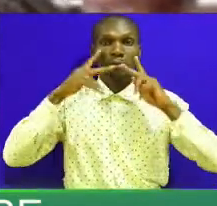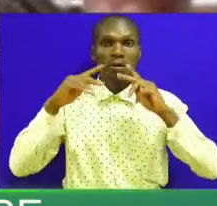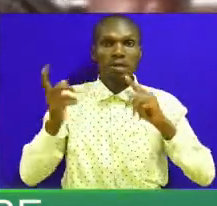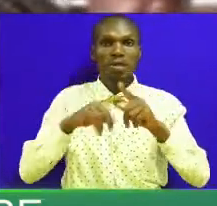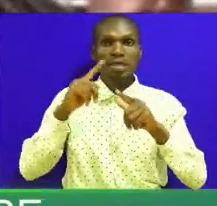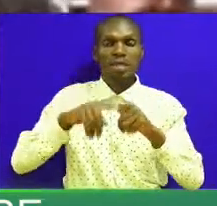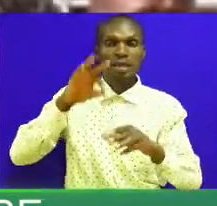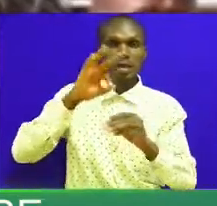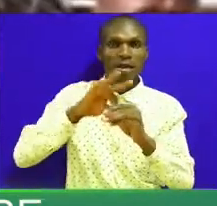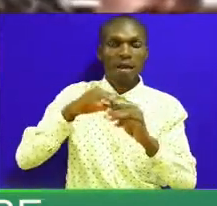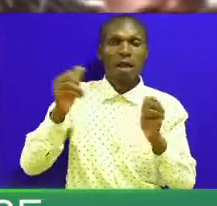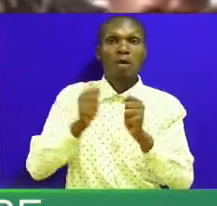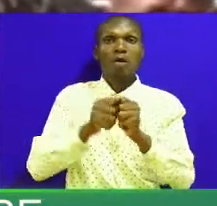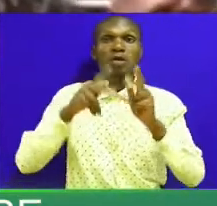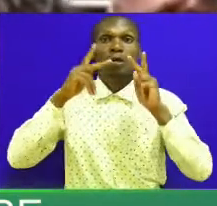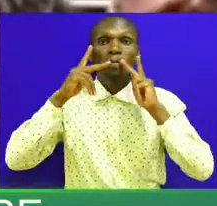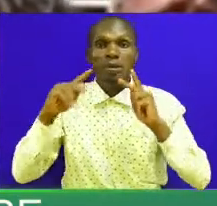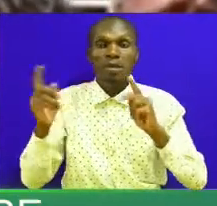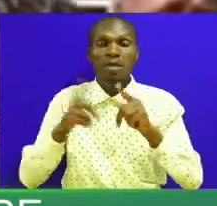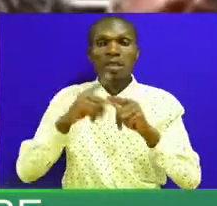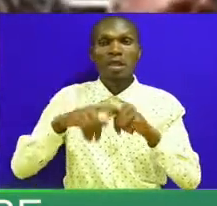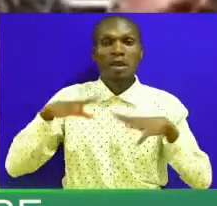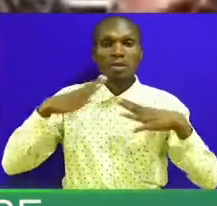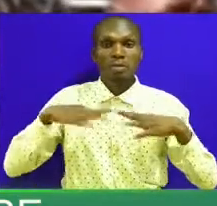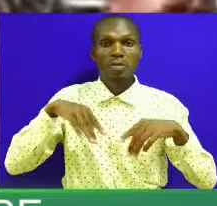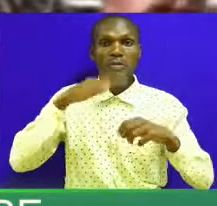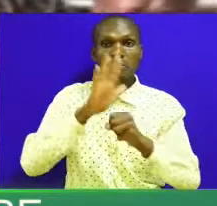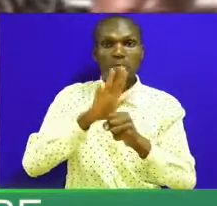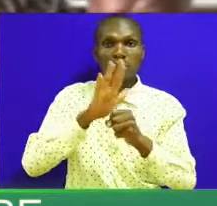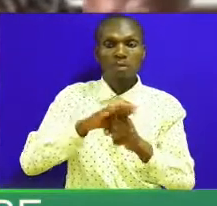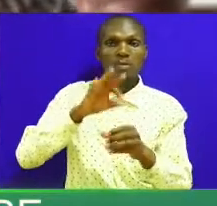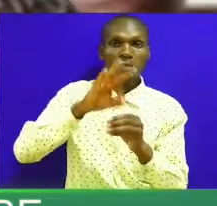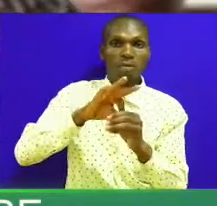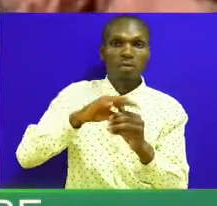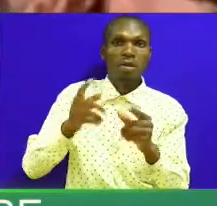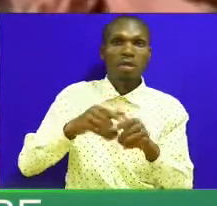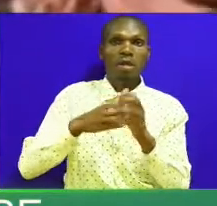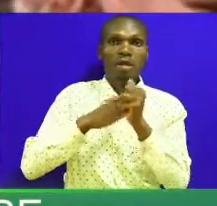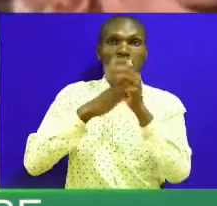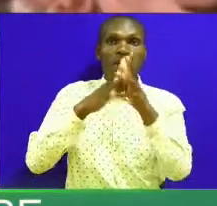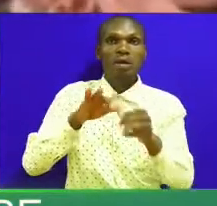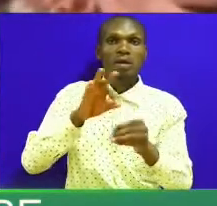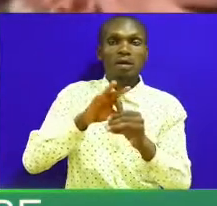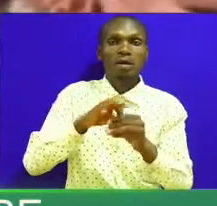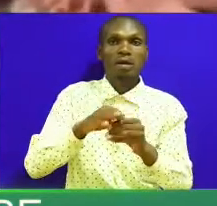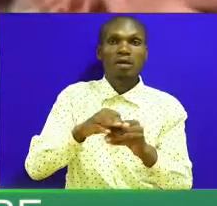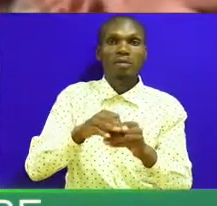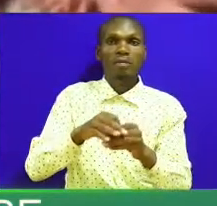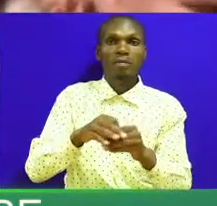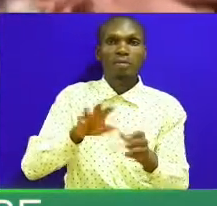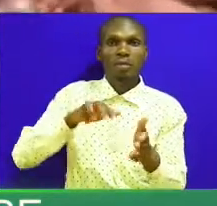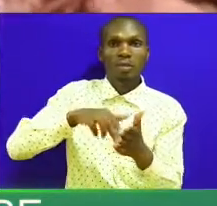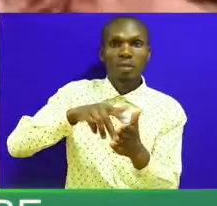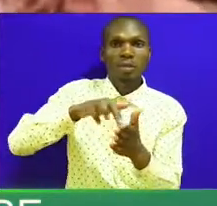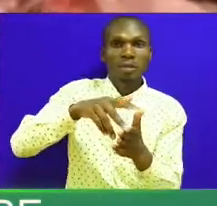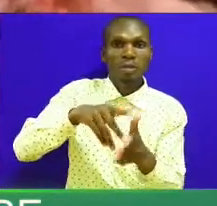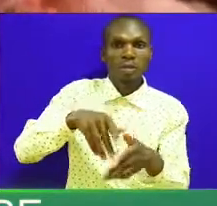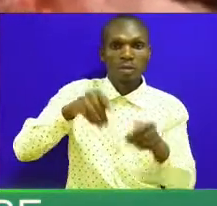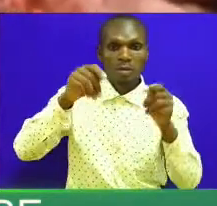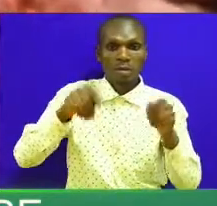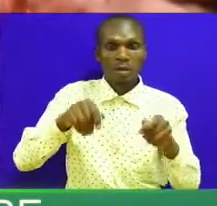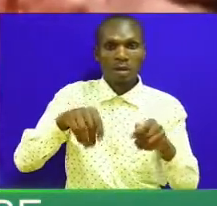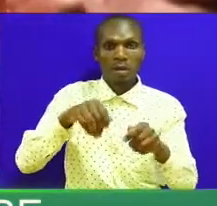ziwe za amani na watu wajitokeze wapige kura kuchagua viongozi wao. Sisi tunatembea siku ya leo kuhimiza